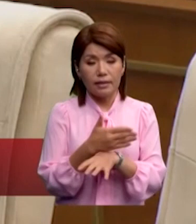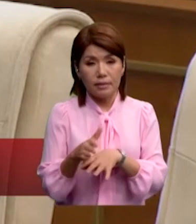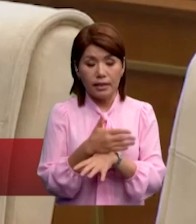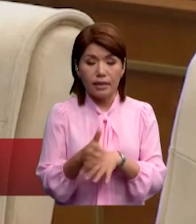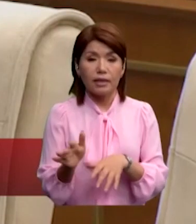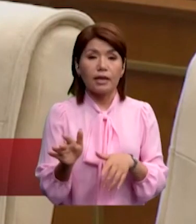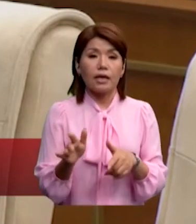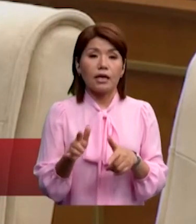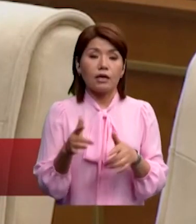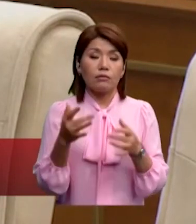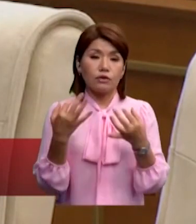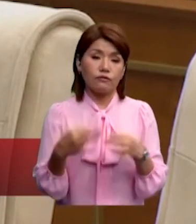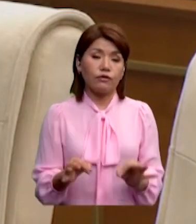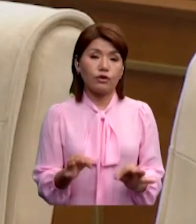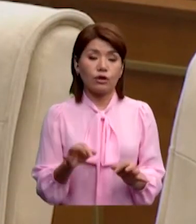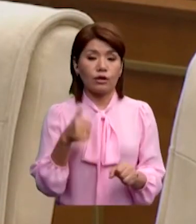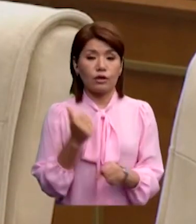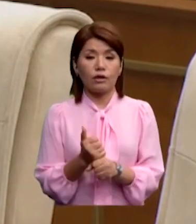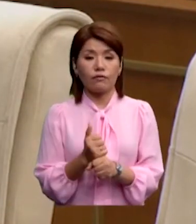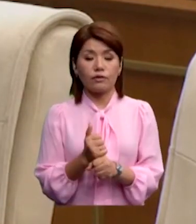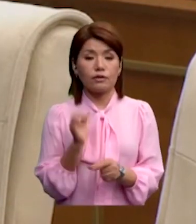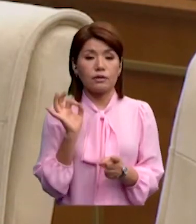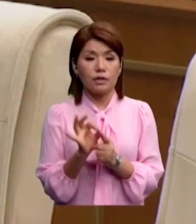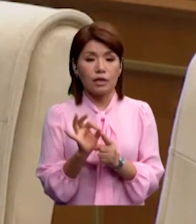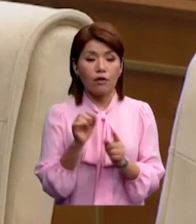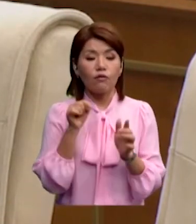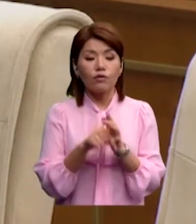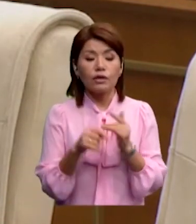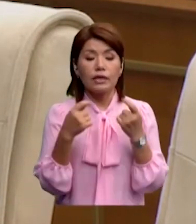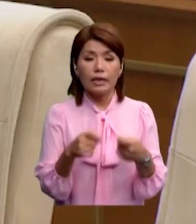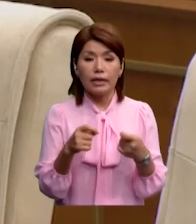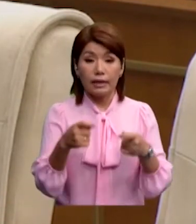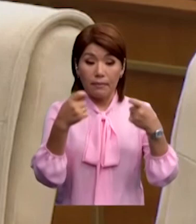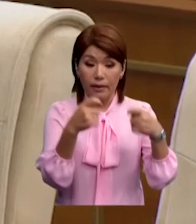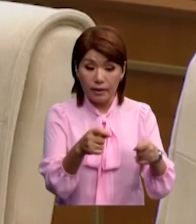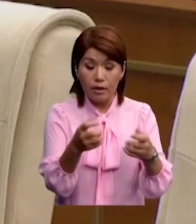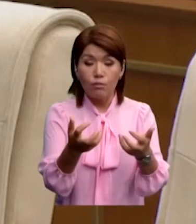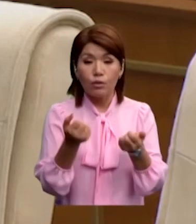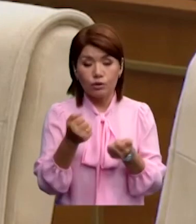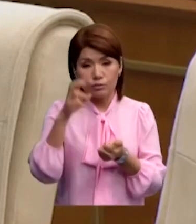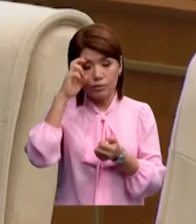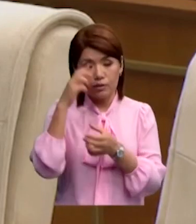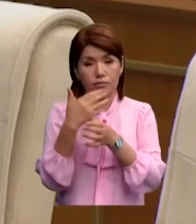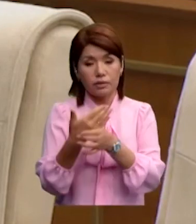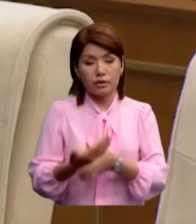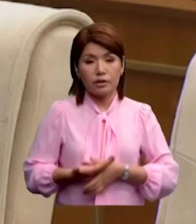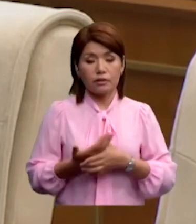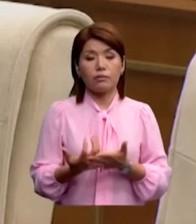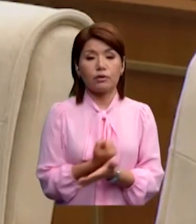и доступности, ключевой посыл на внутреннем рынке, если продал, тогда получаешь субсидии. Это ключевой момент.